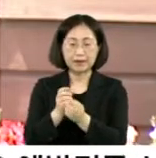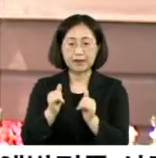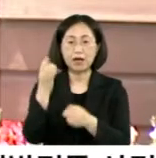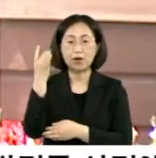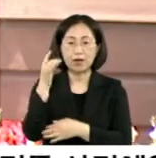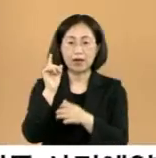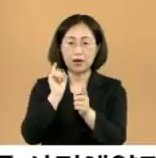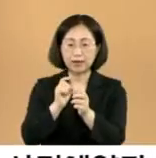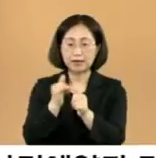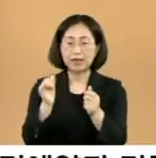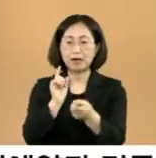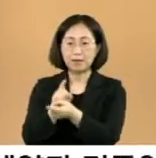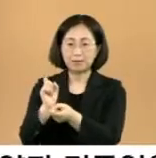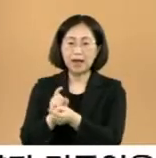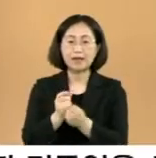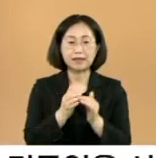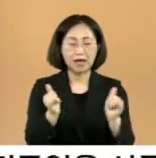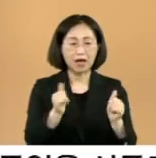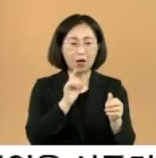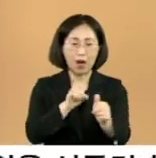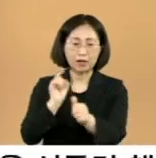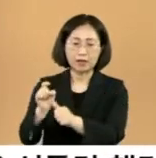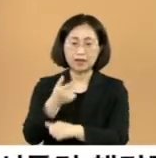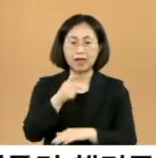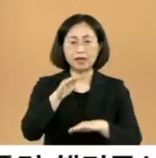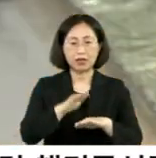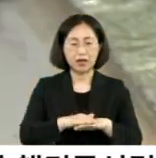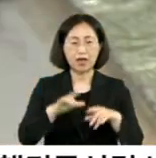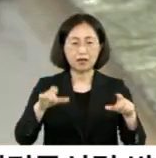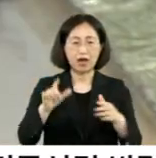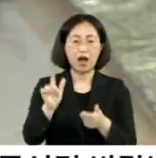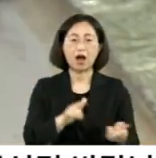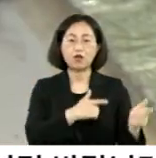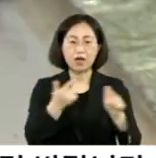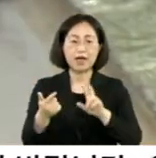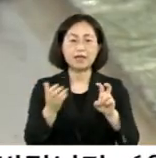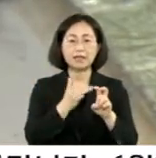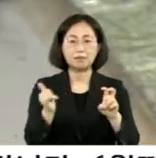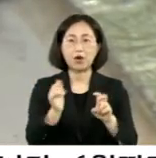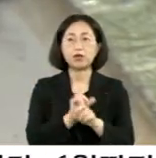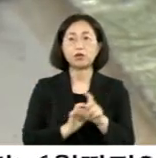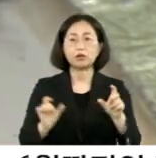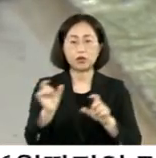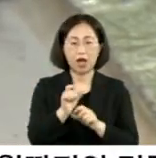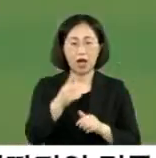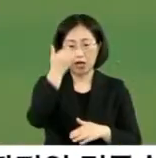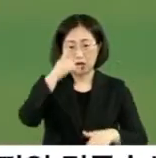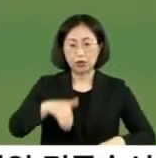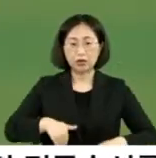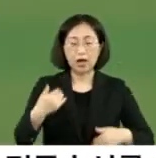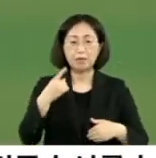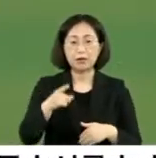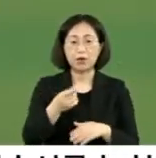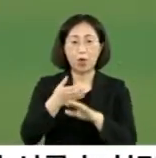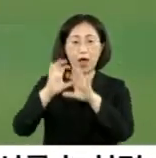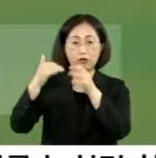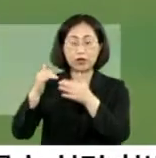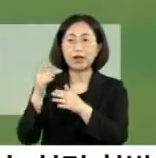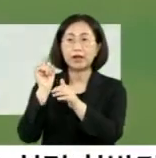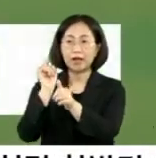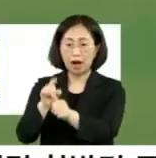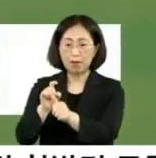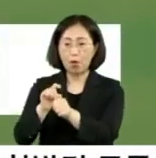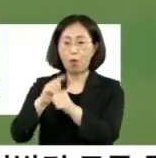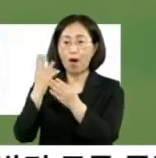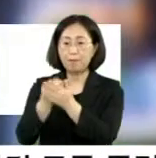확진자 접촉자 등이 잇따라 확진되며 대전에서만 하루 사이 20명이 추가됐습니다. 충남에서는 외국에서 감염됐다가